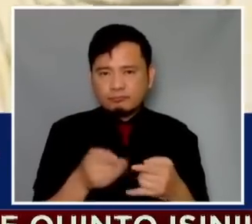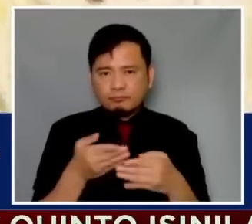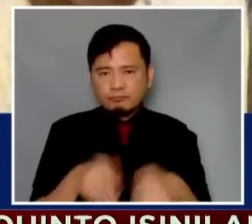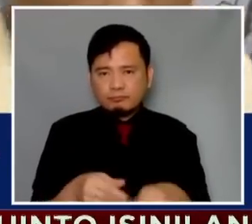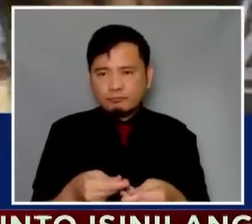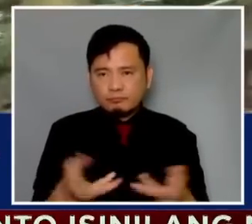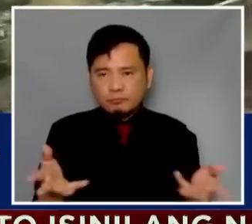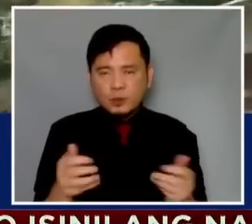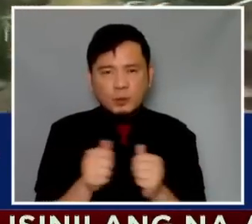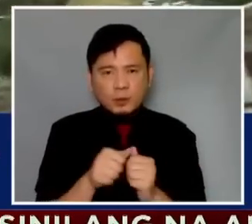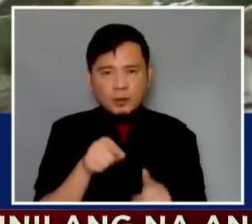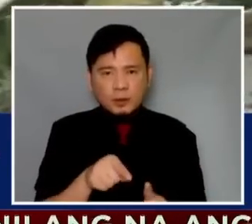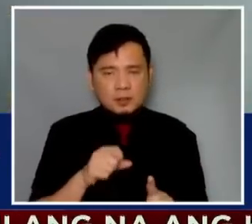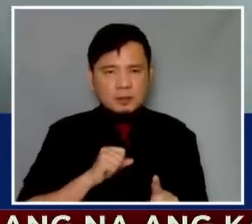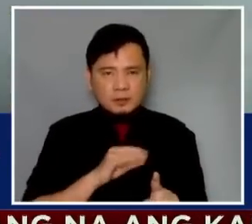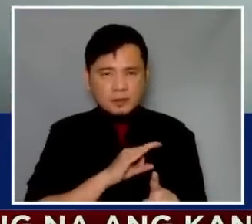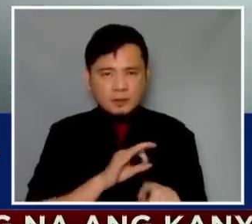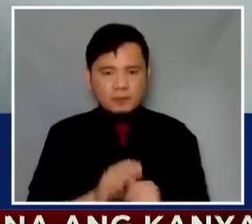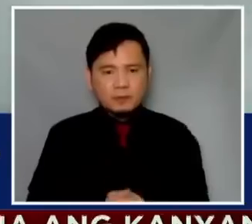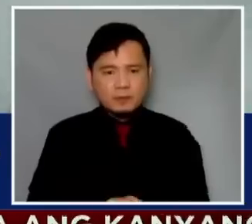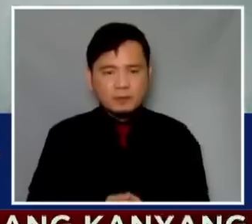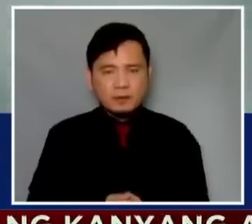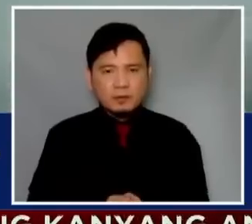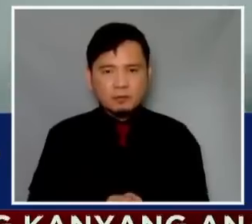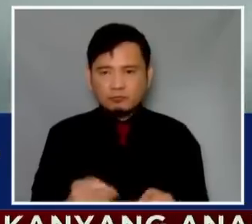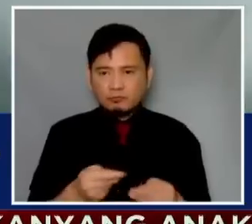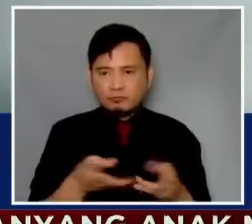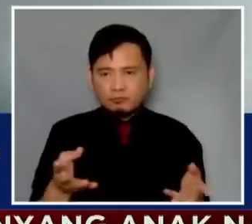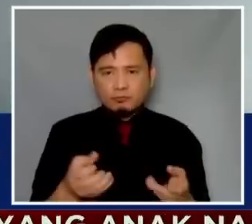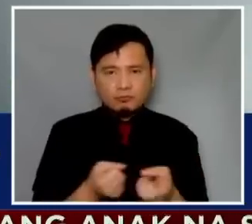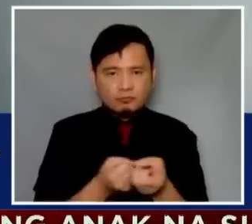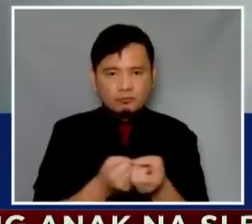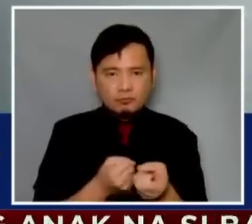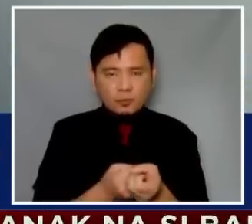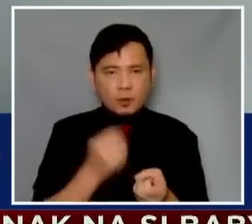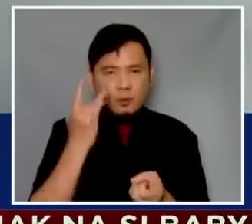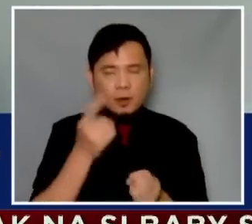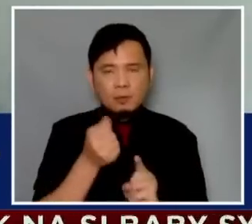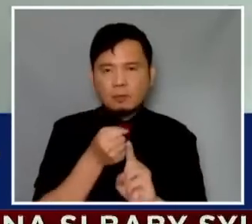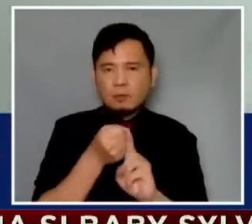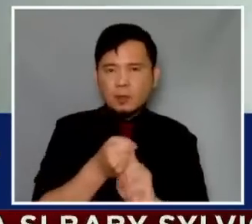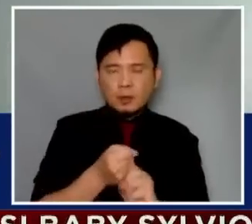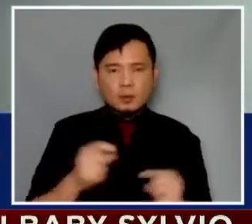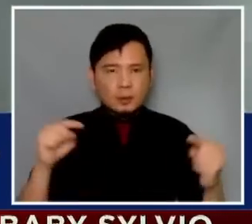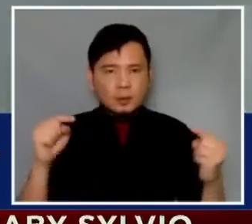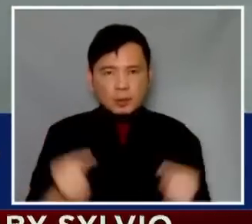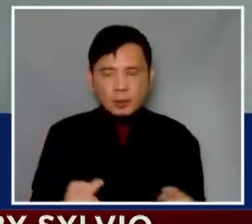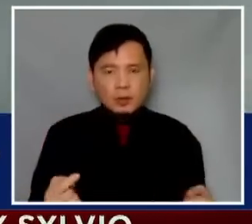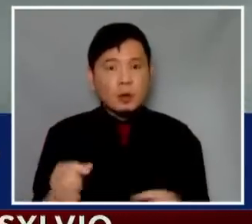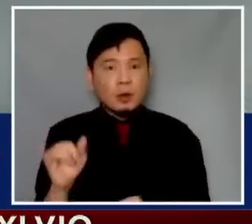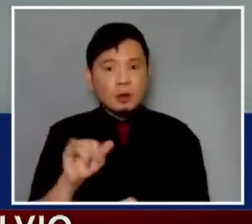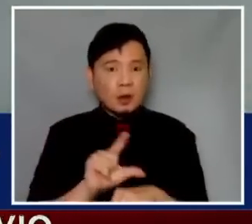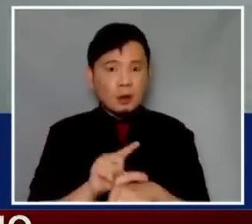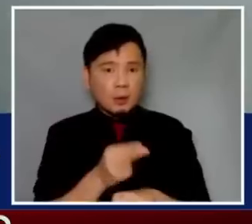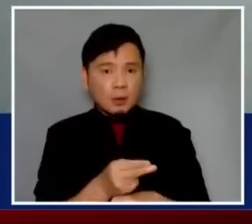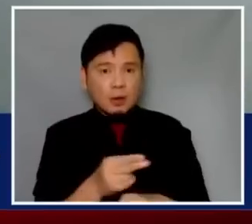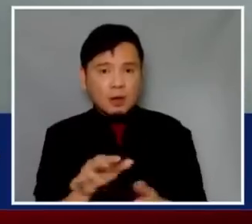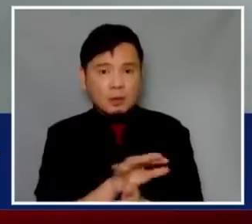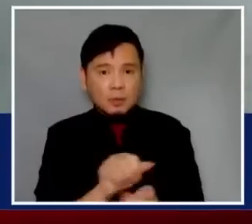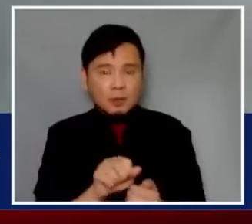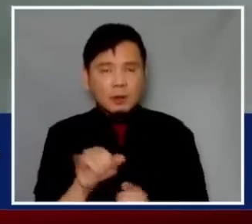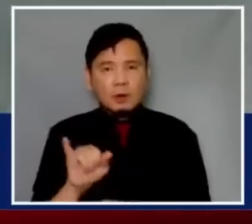milyong piso ang hinabol na kabayaran ng mga mangingisda dahil sa pinsalang dinulot, hindi lamang sa kabuhayan, kung hindi maging